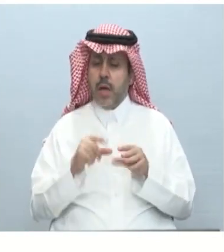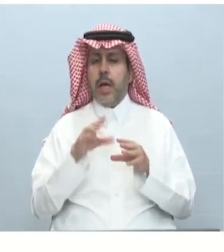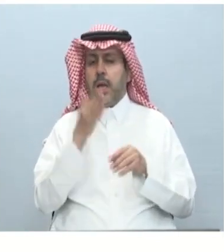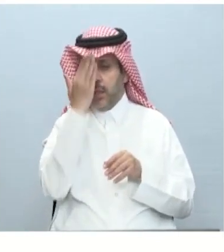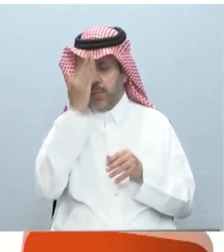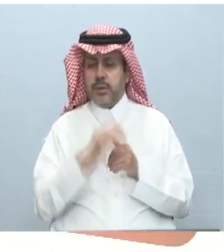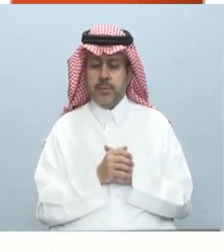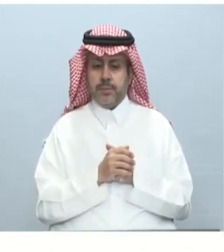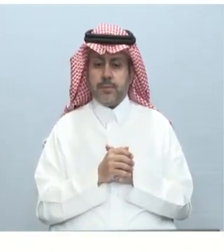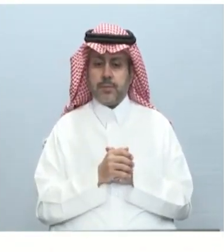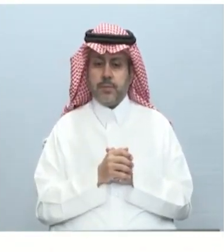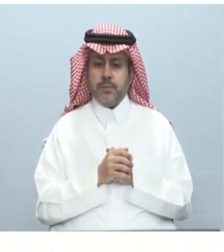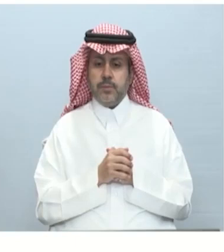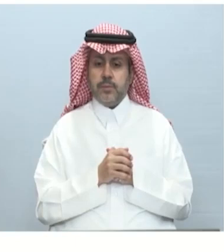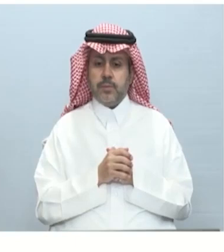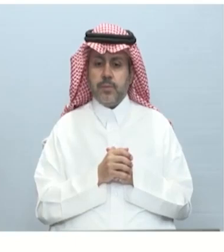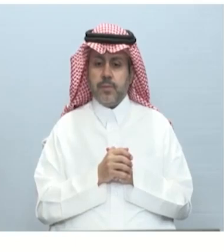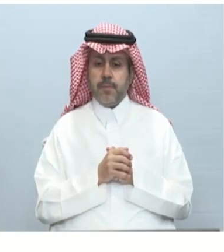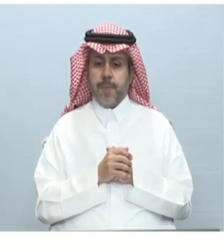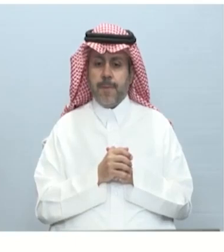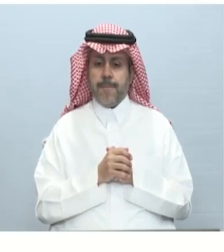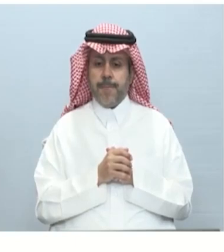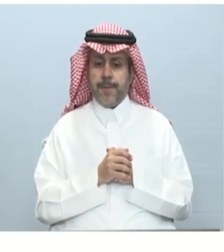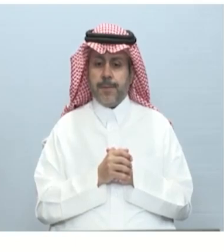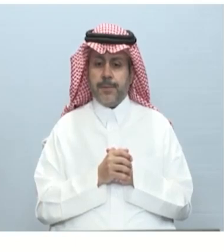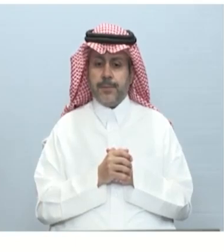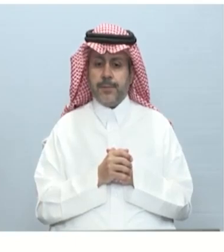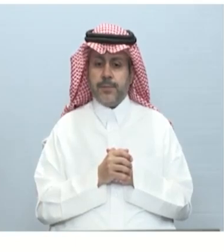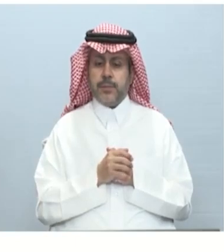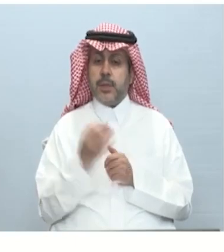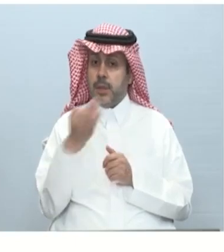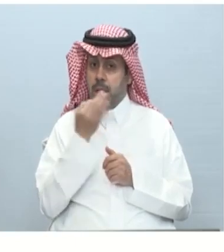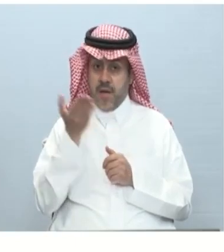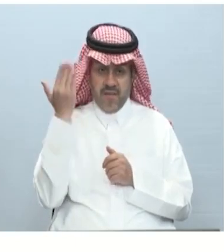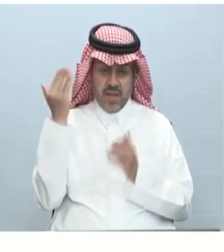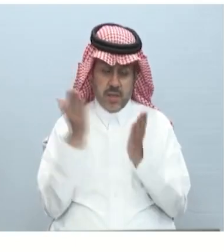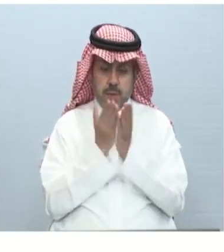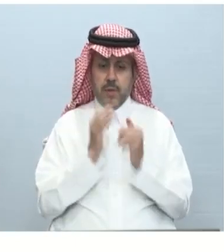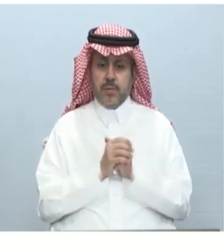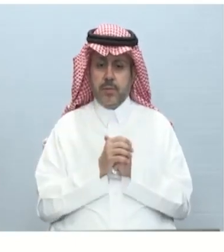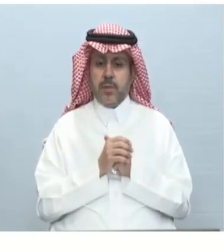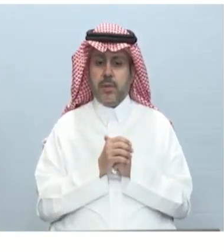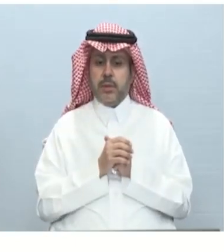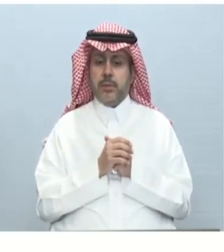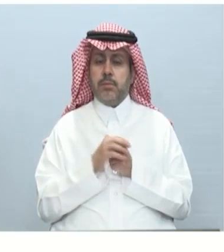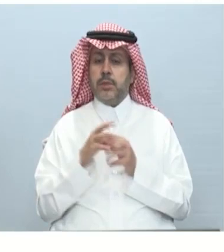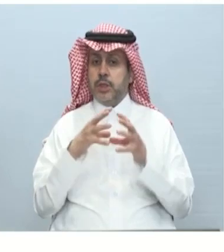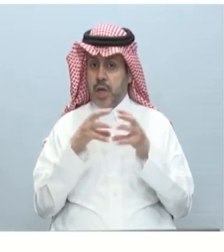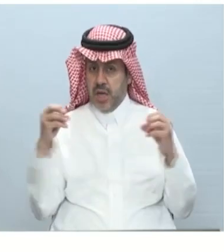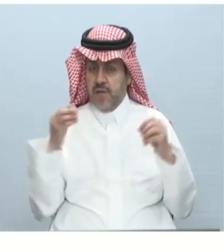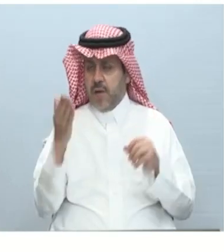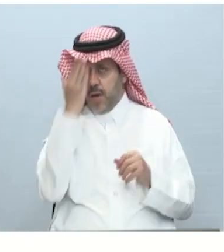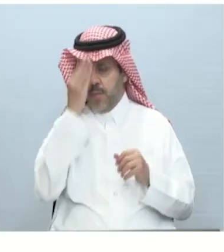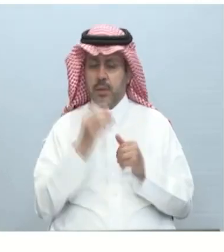العباده المذكوره ذكرنا لكم في درسنا الماضي والدروس السابقه تعريف